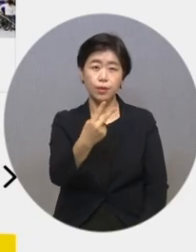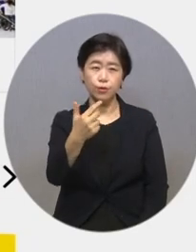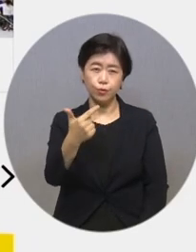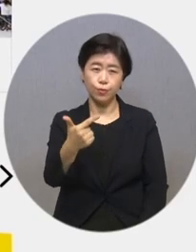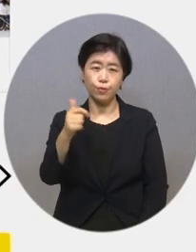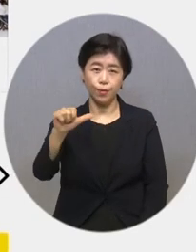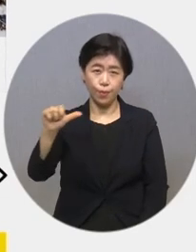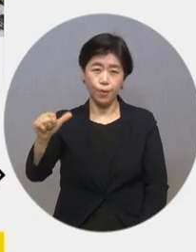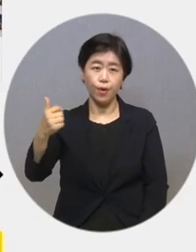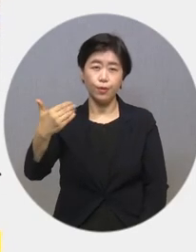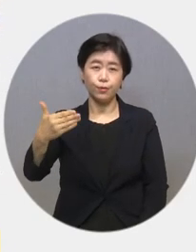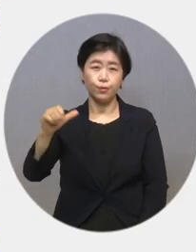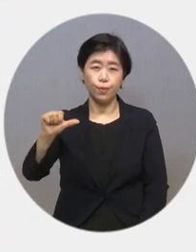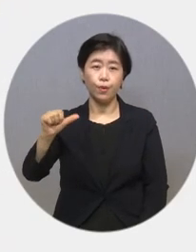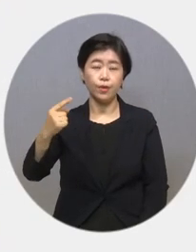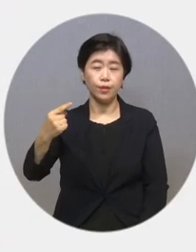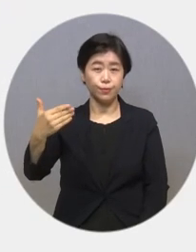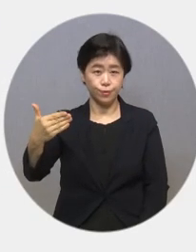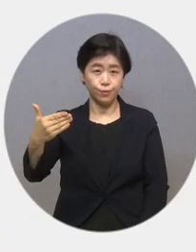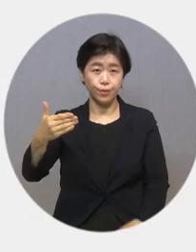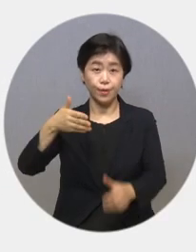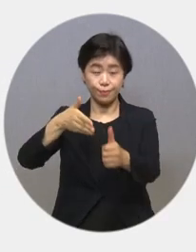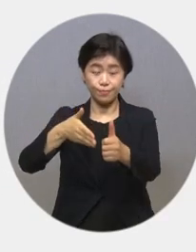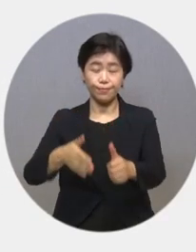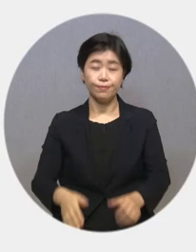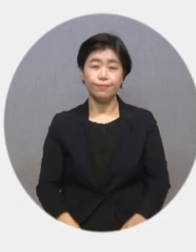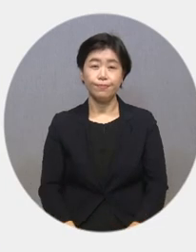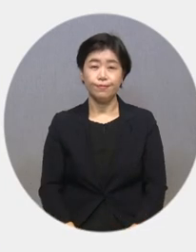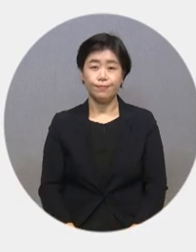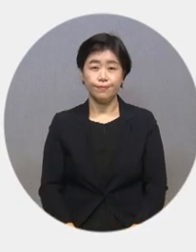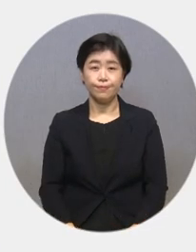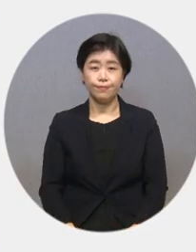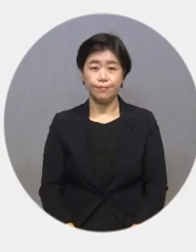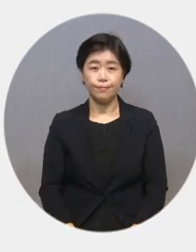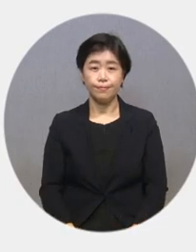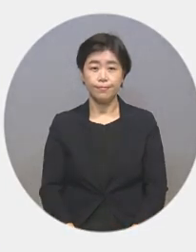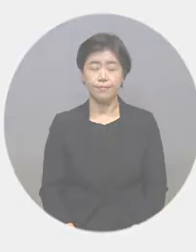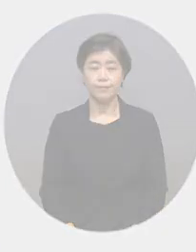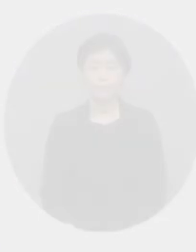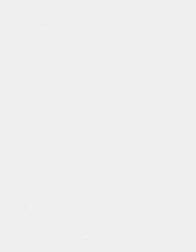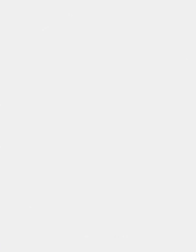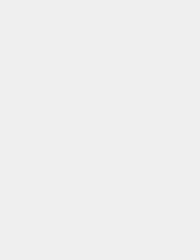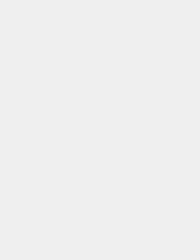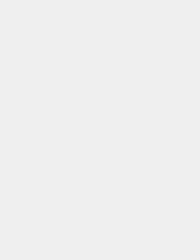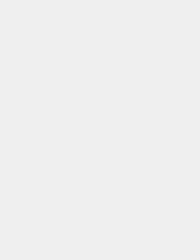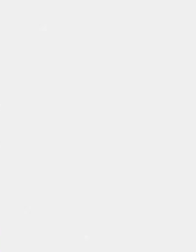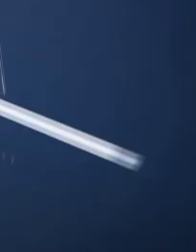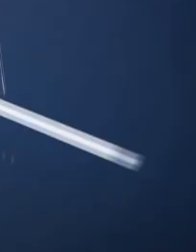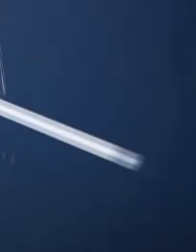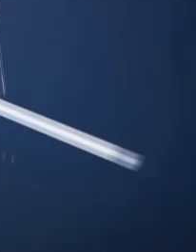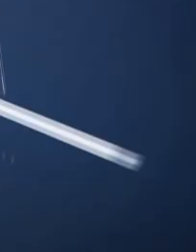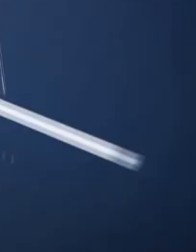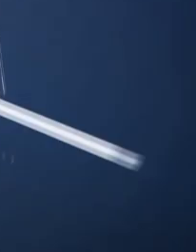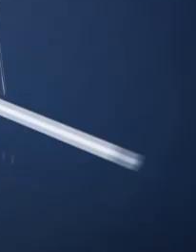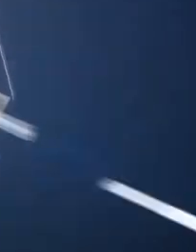전화번호 02-2655-9519로 많은 제보 바랍니다.